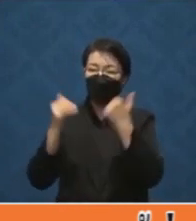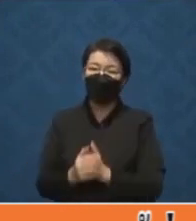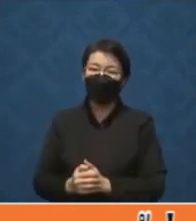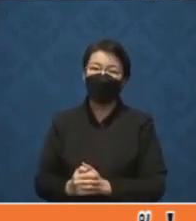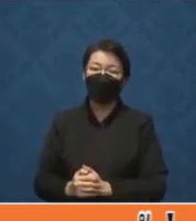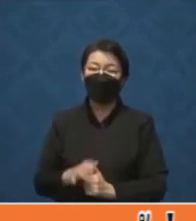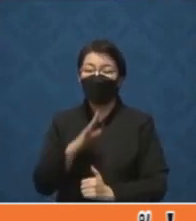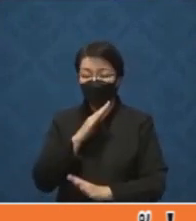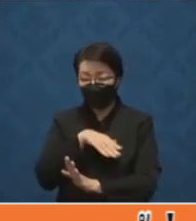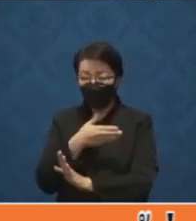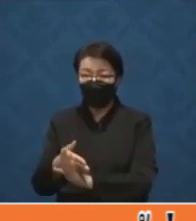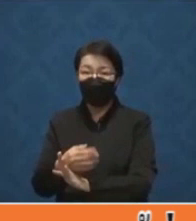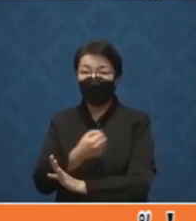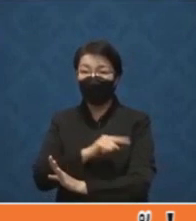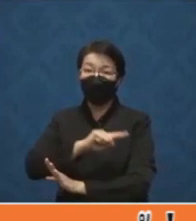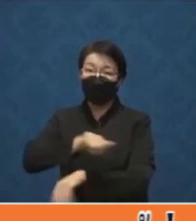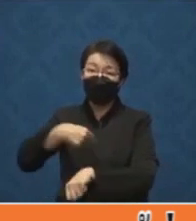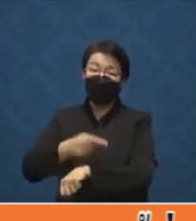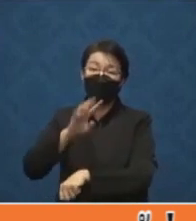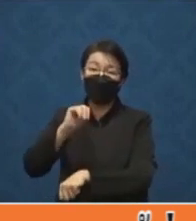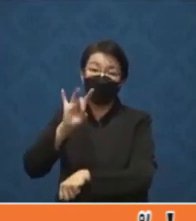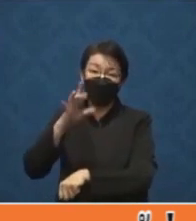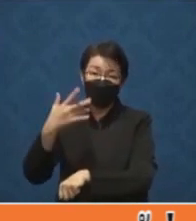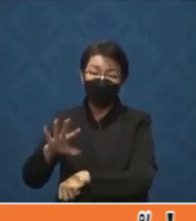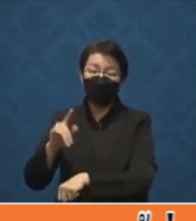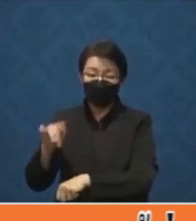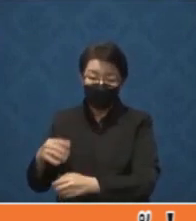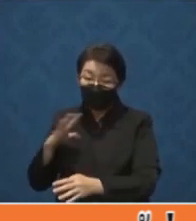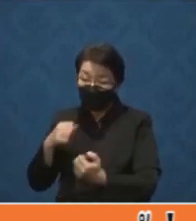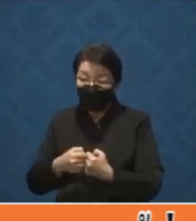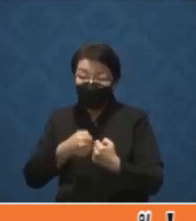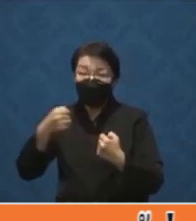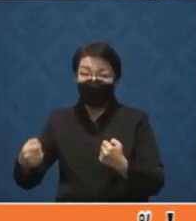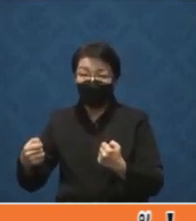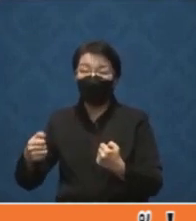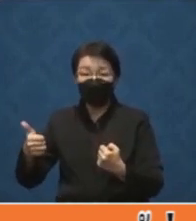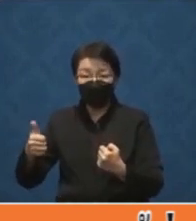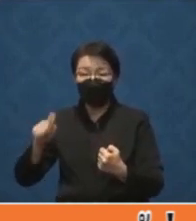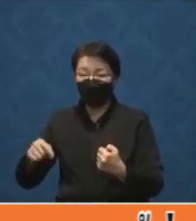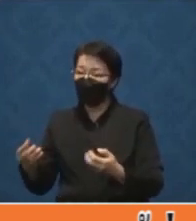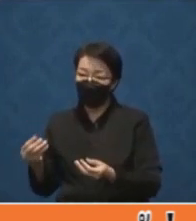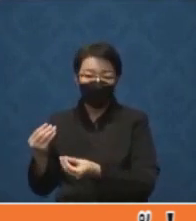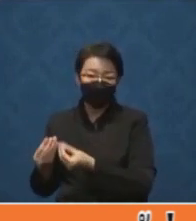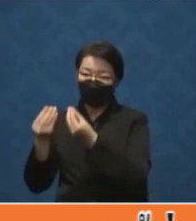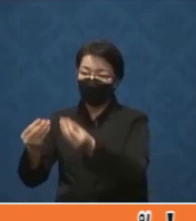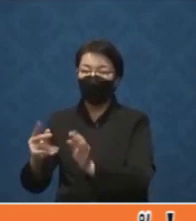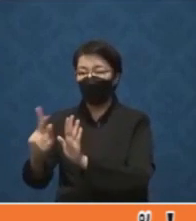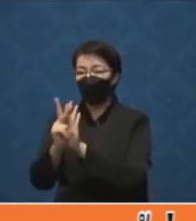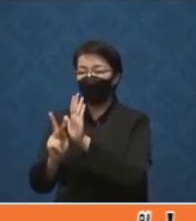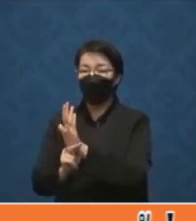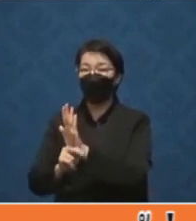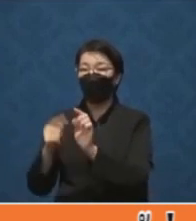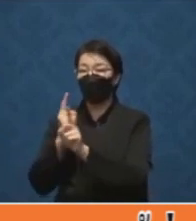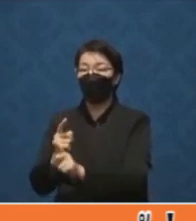ายและเมื่อครบกำหนดแล้วหากจะต้องควบคุมตัวต่อไปก็ให้ดำเนินการต่อไปตามประมวลกฎหม